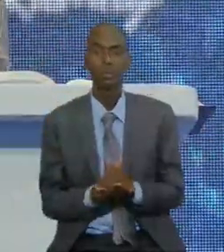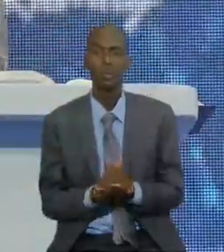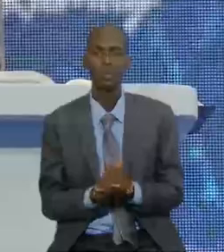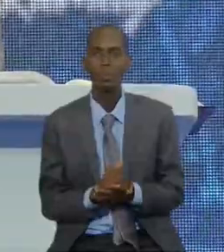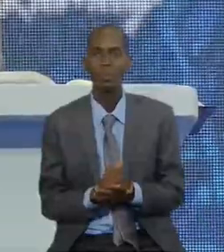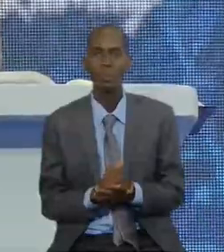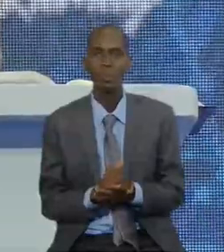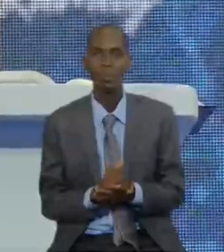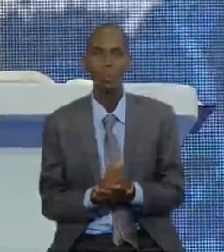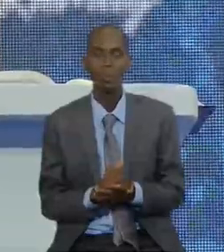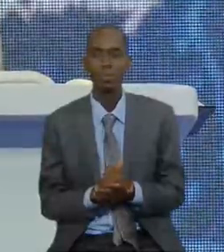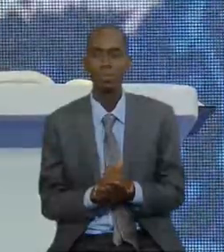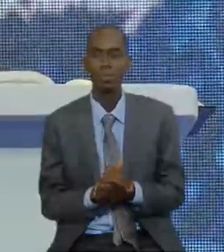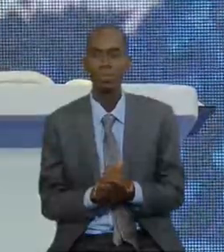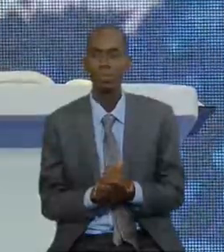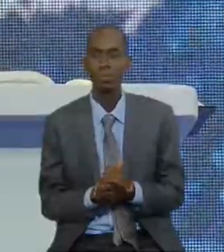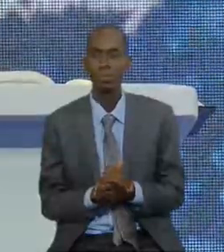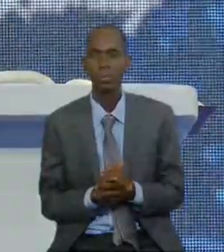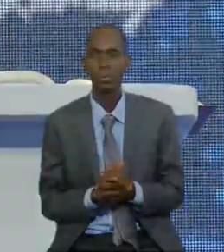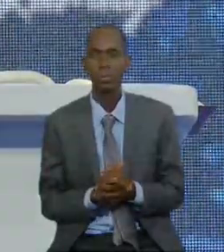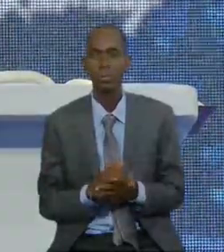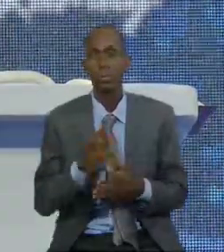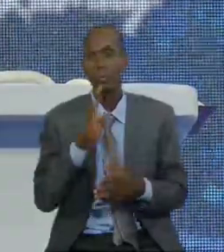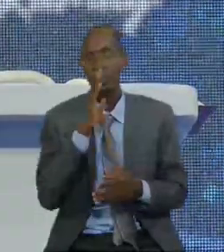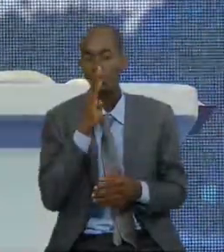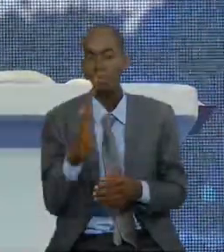justifiés par Sa grâce